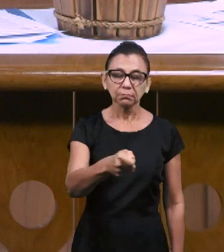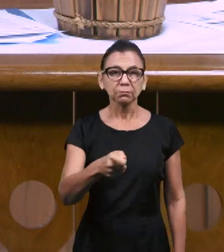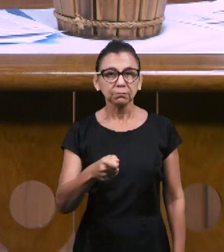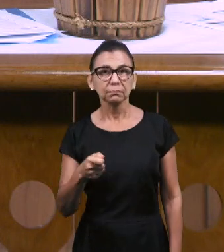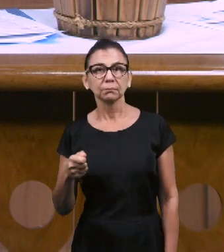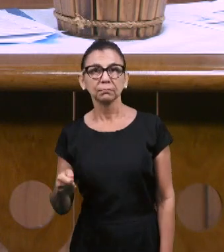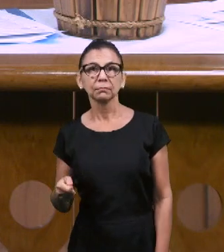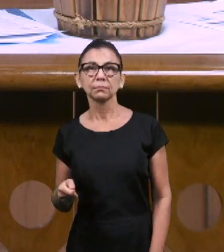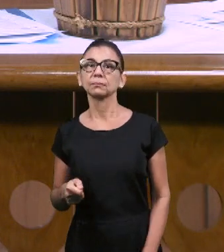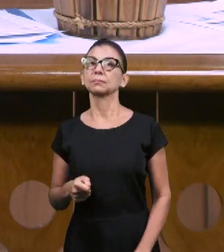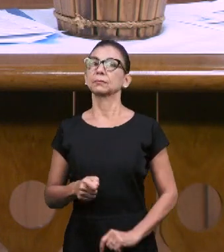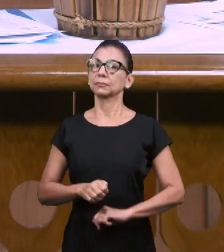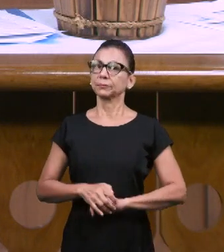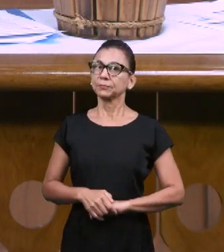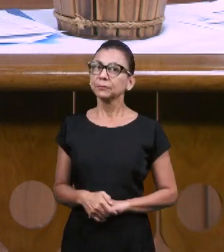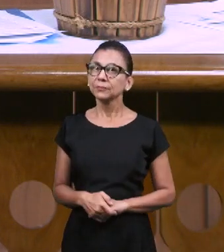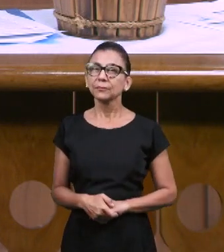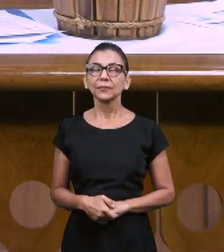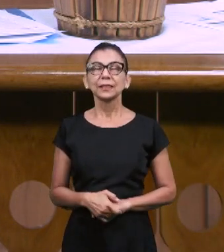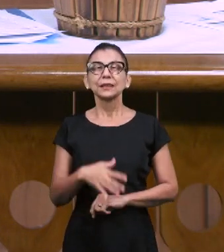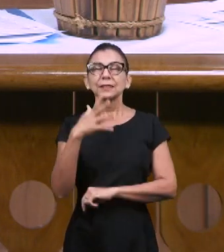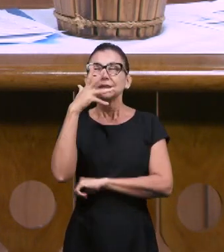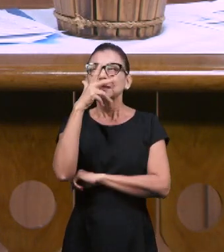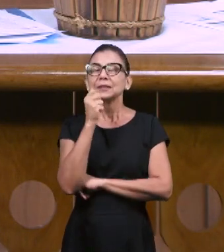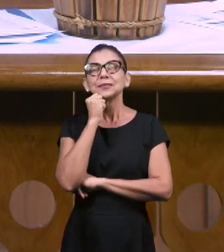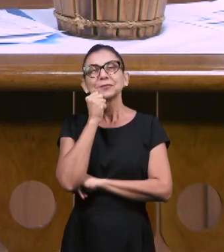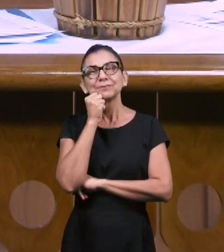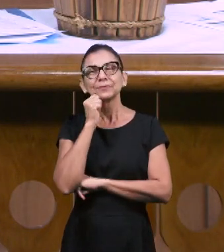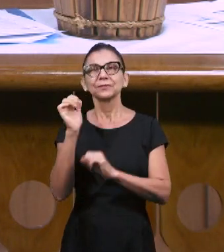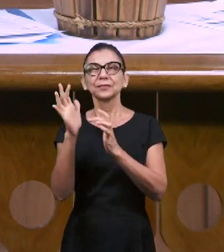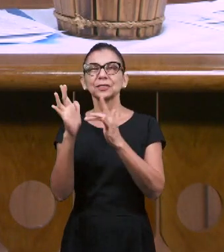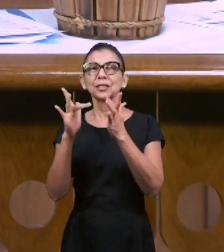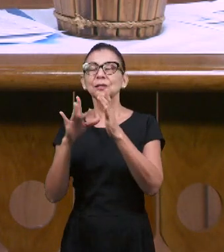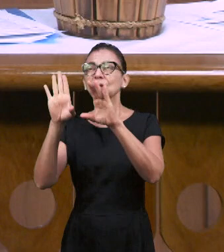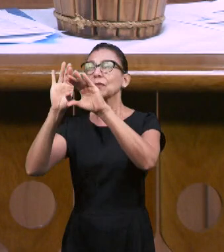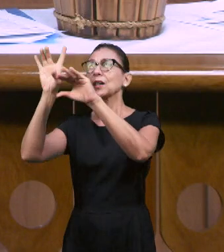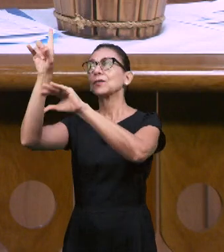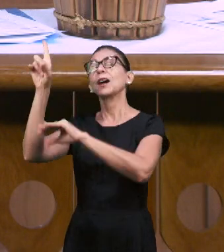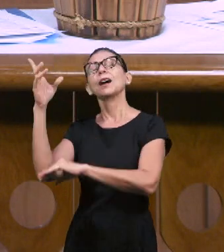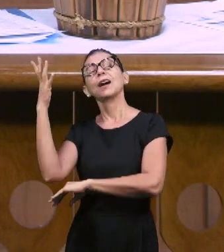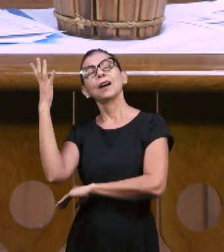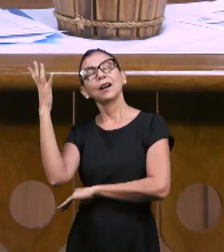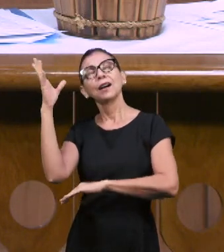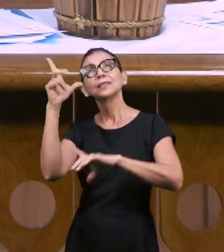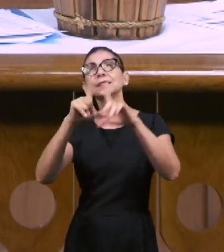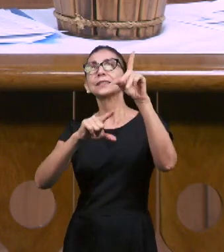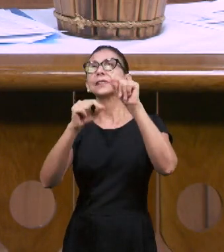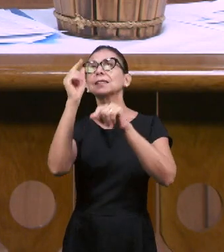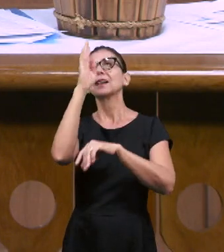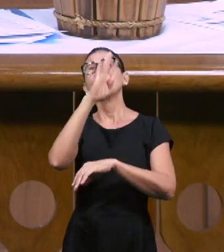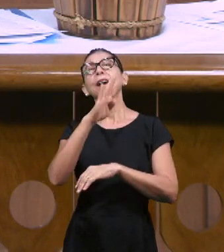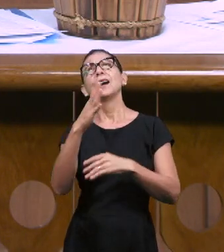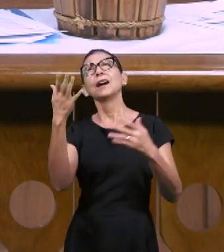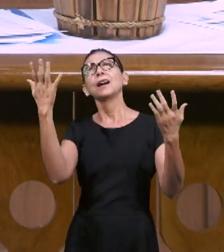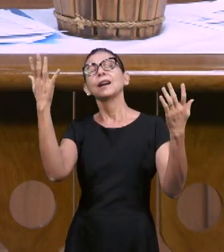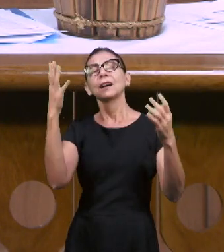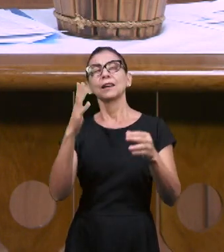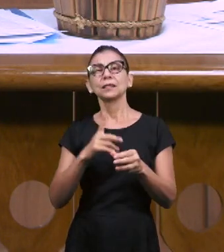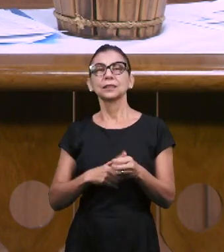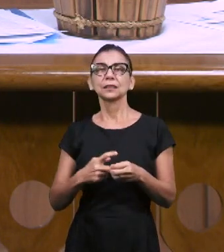en ce moment, Jésus vient. Quelle belle chose. L'étoile de Bethléem, la ville de